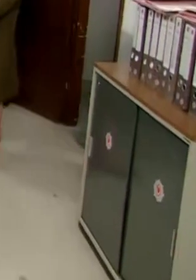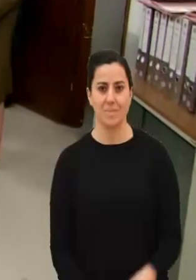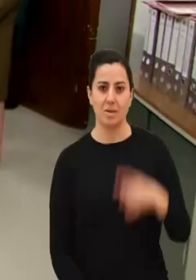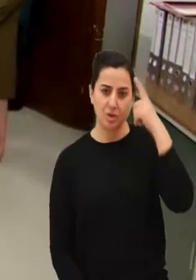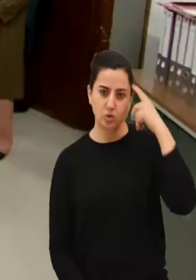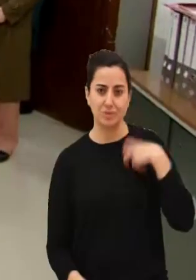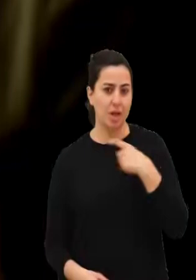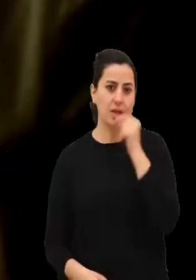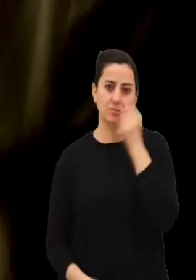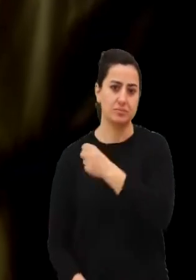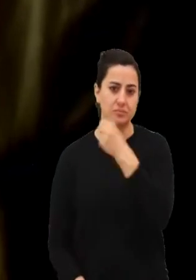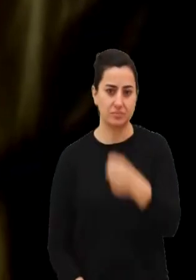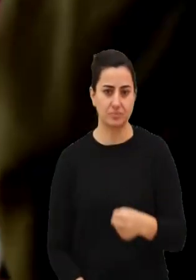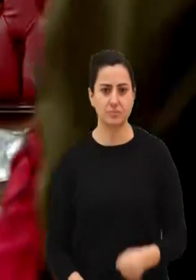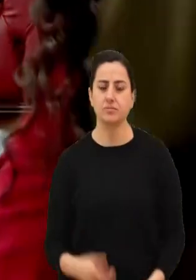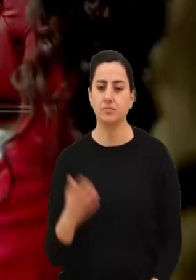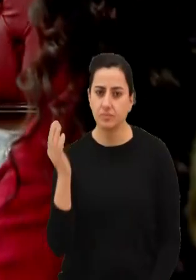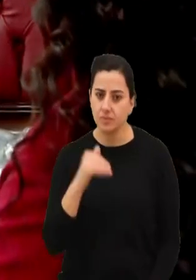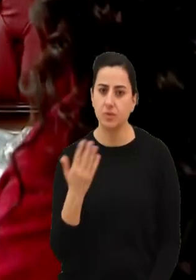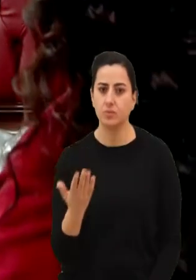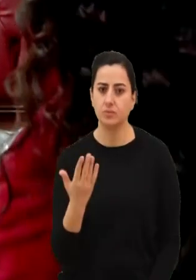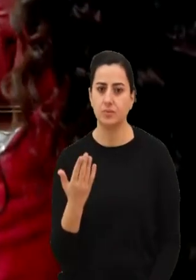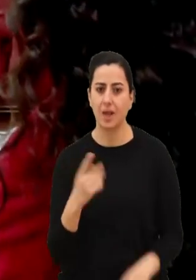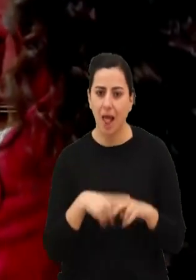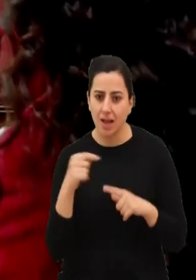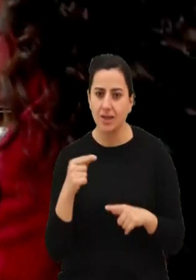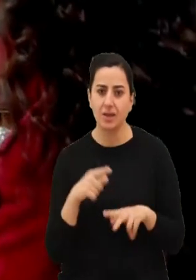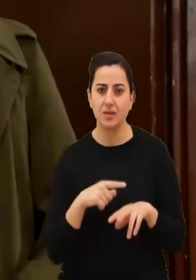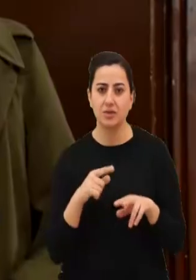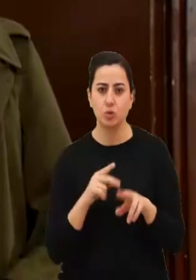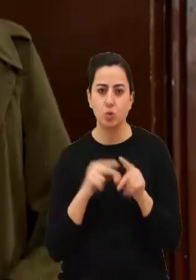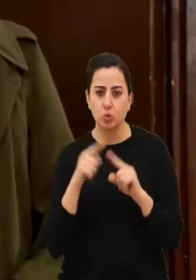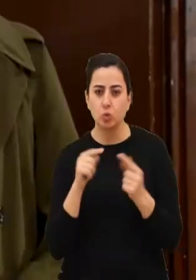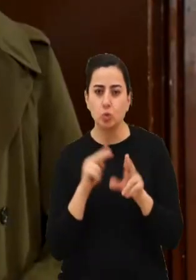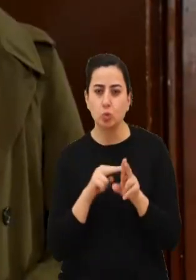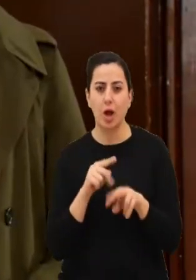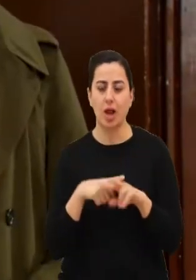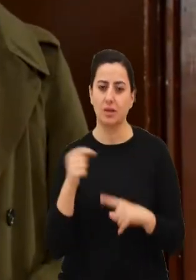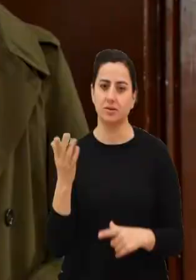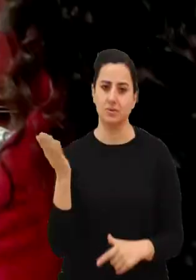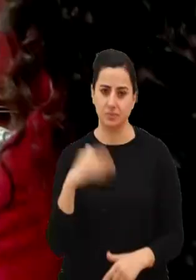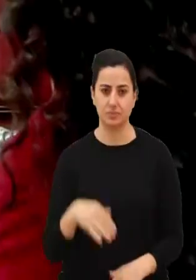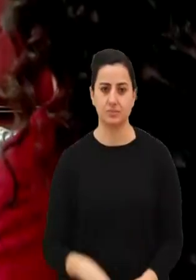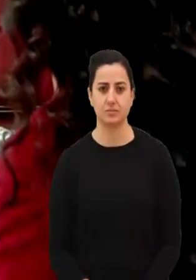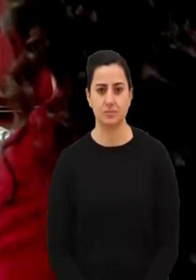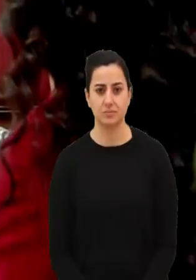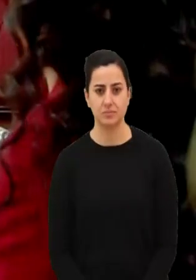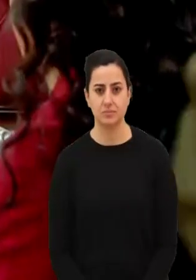Başkomiserim, Putukali'yi getirdim. Gel bakalım Putukali, Putukali, Putukali, Putik, Putik. Gel bakalım, gel, gel. Gel, öyle